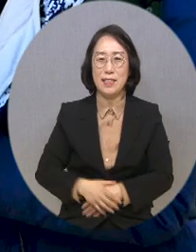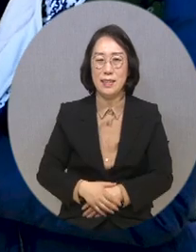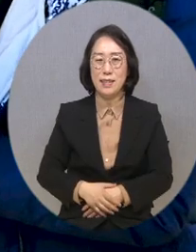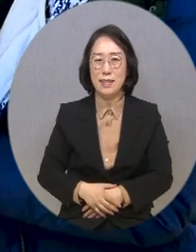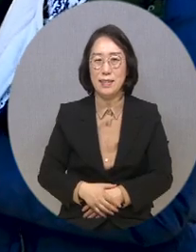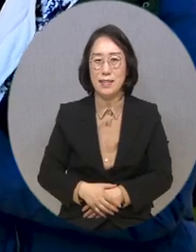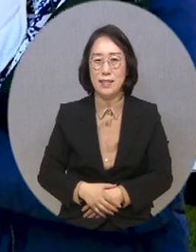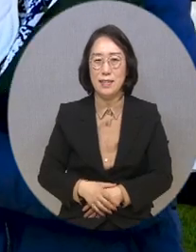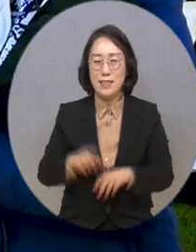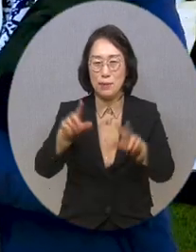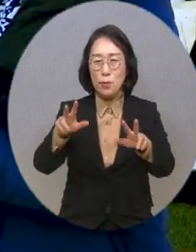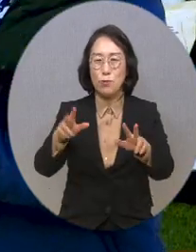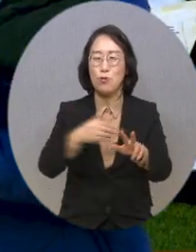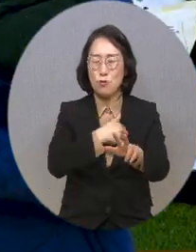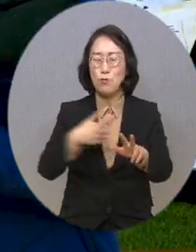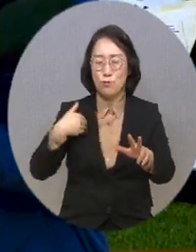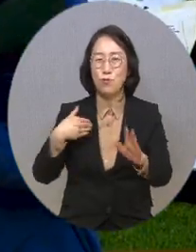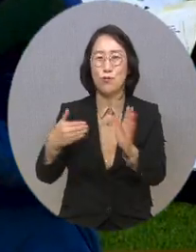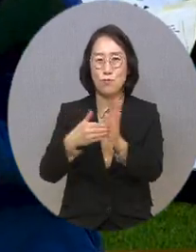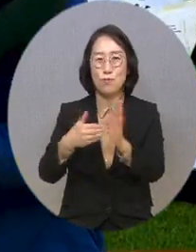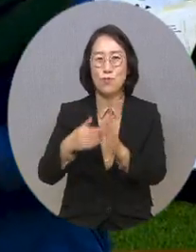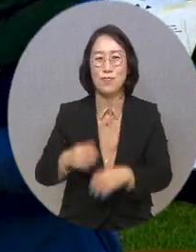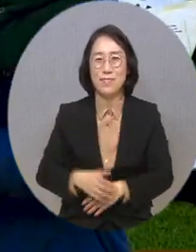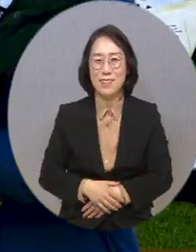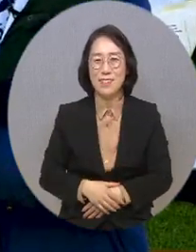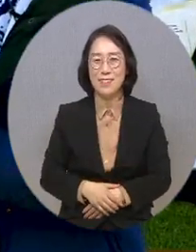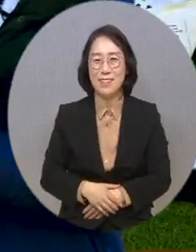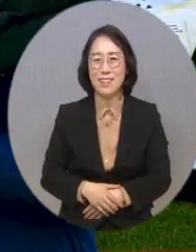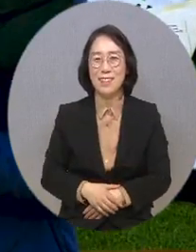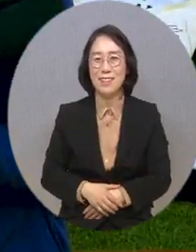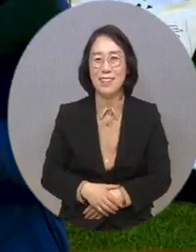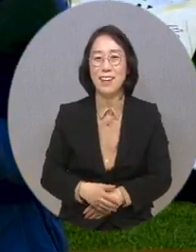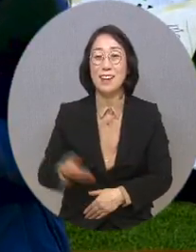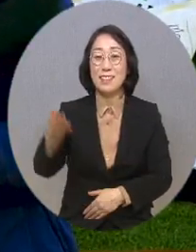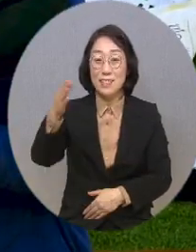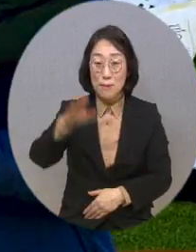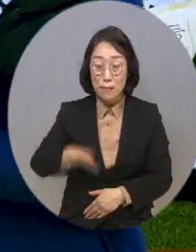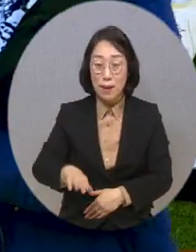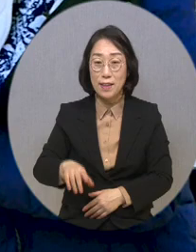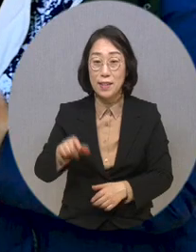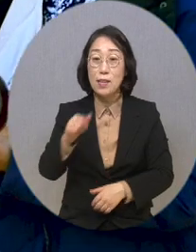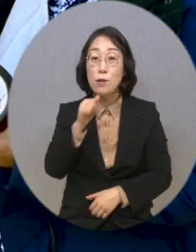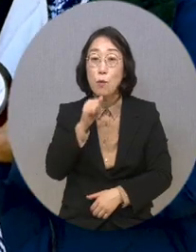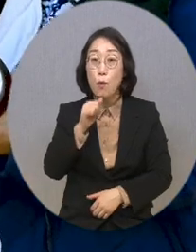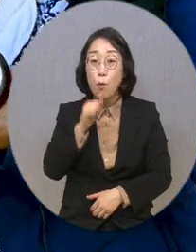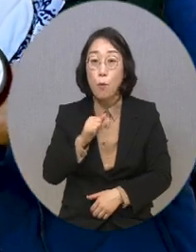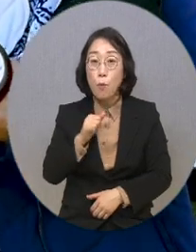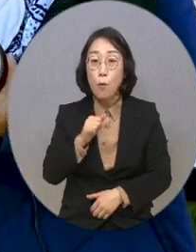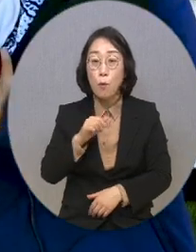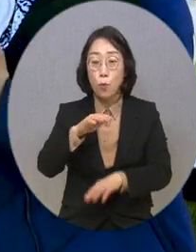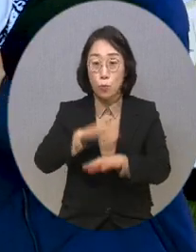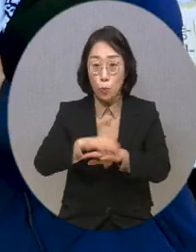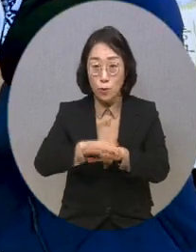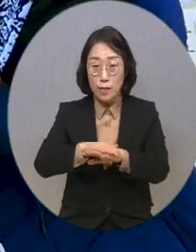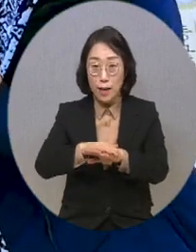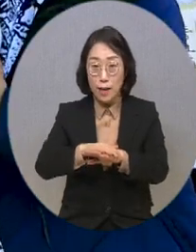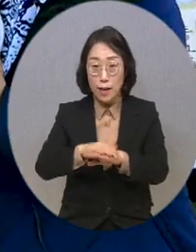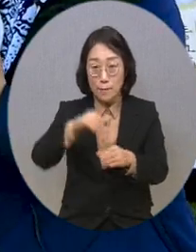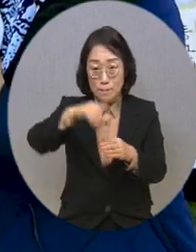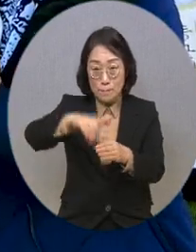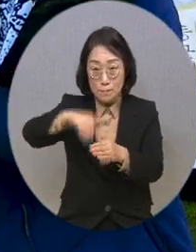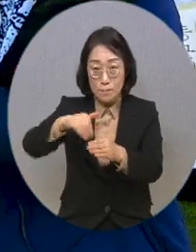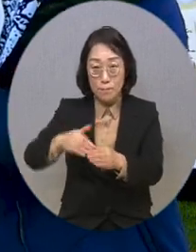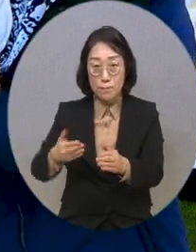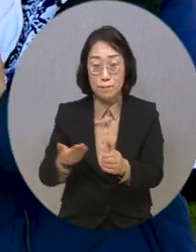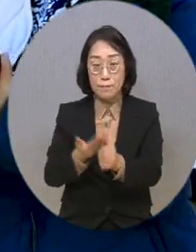나요. 아, 이번 생도 충분해. 자, 그렇지만 예. 이 콩 농사만큼은 남편과 한 마음이